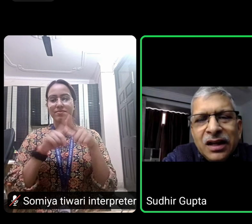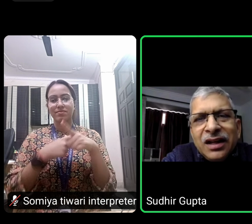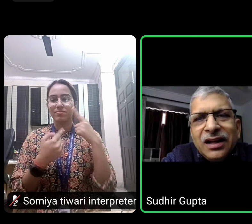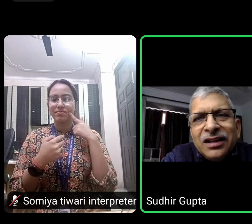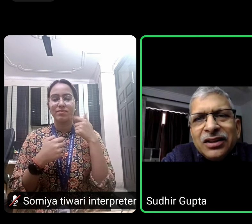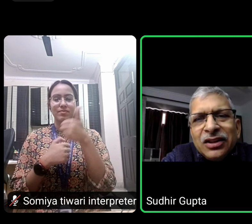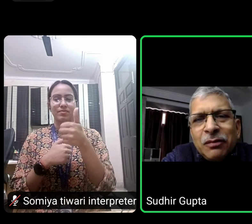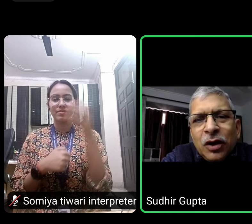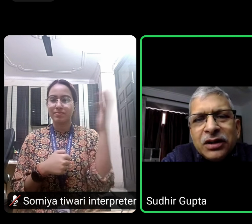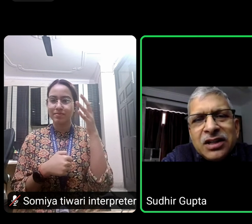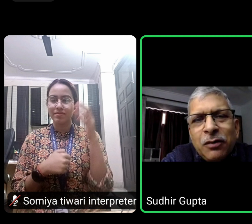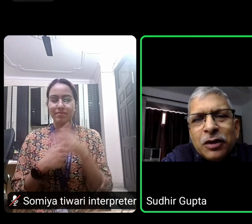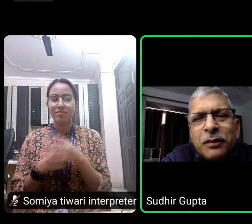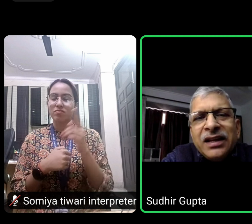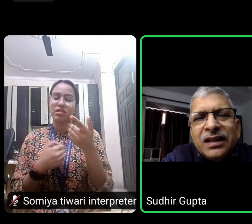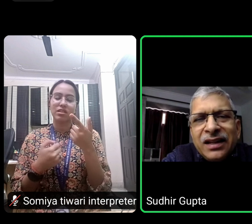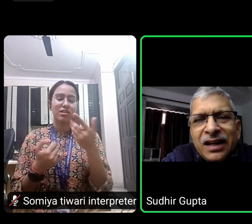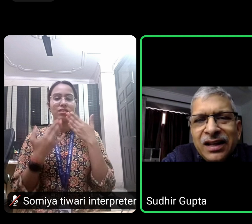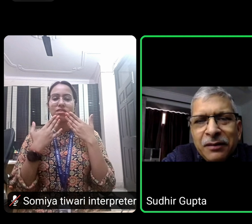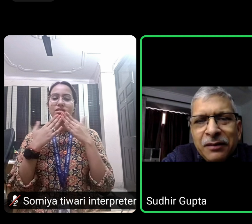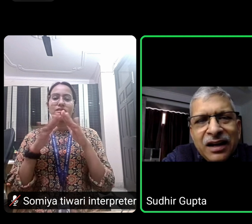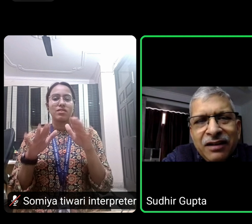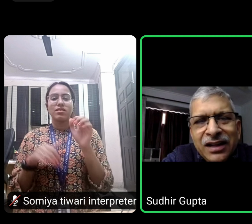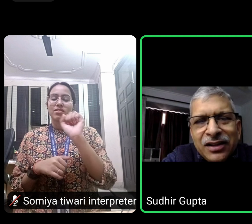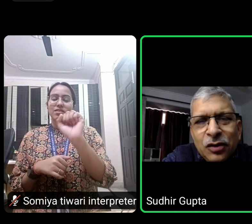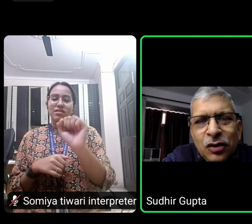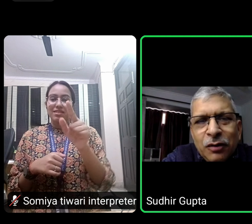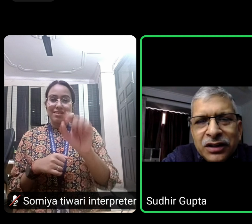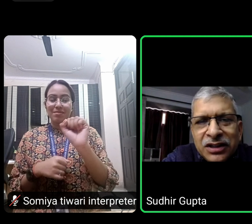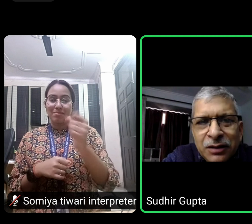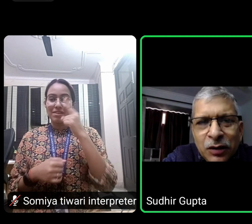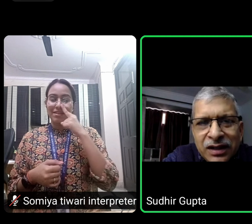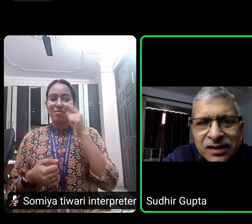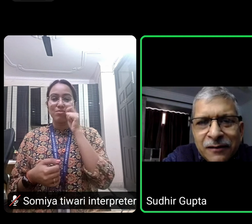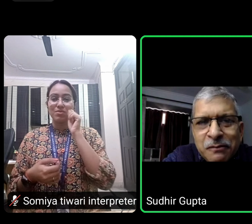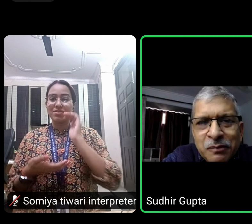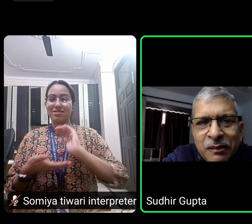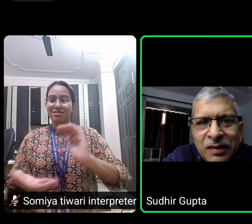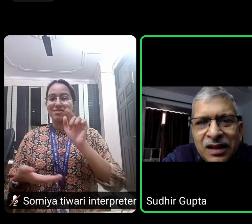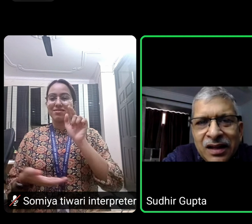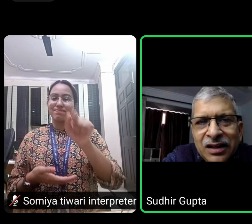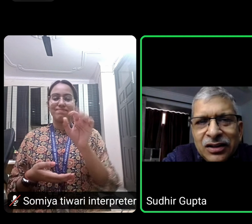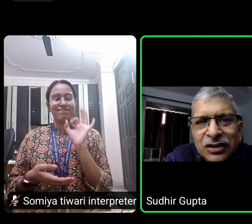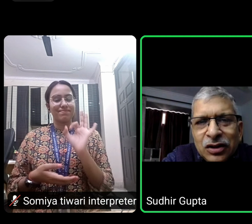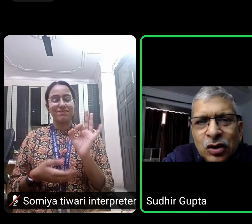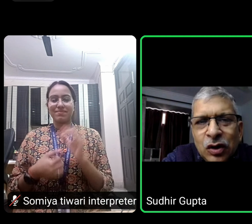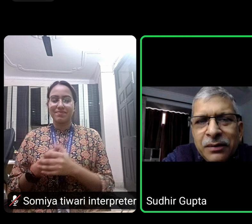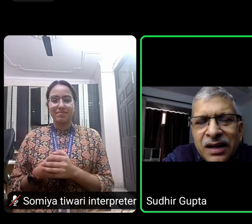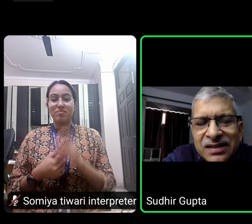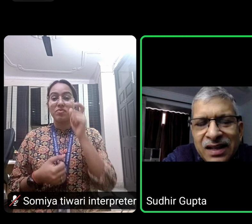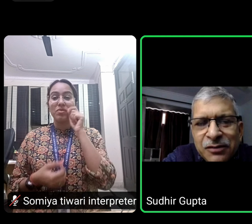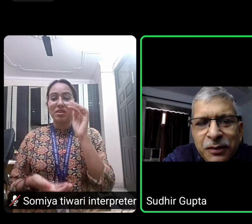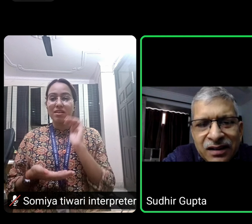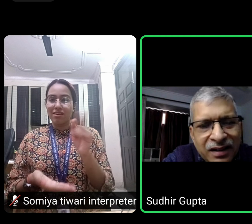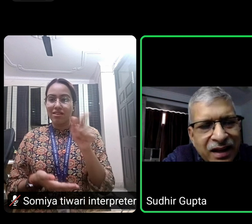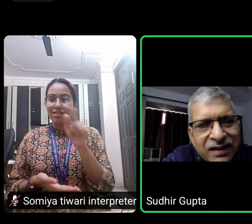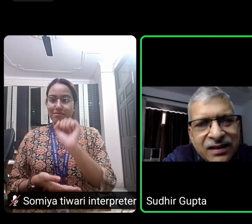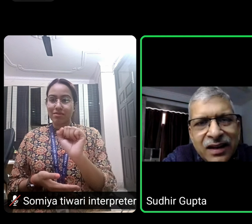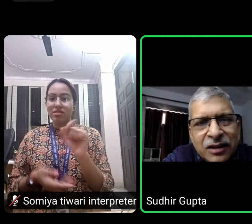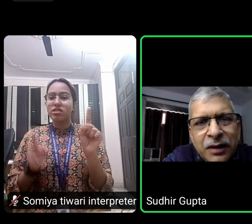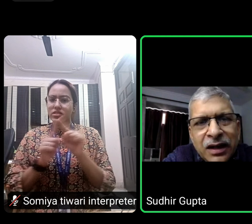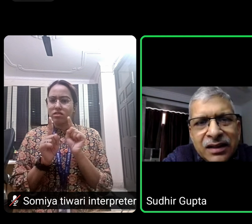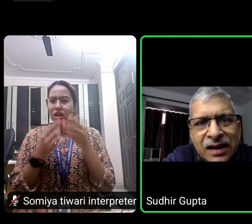जी. बहुत अच्छा बहुत बढ़िया तैयारी आपने करवाई है इसको और बहुत ही अच्छा बोला इसने. थैंक यू सर. तो आपका कैसा एक्सपीरियंस